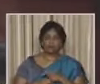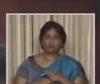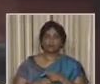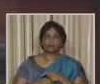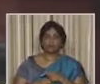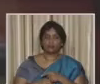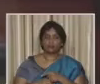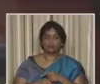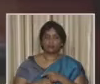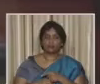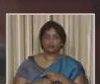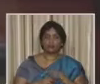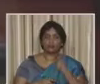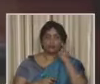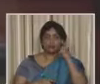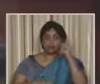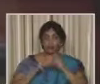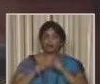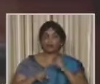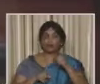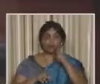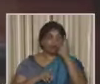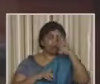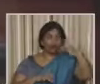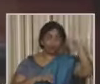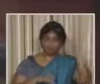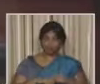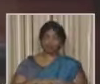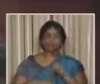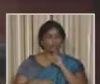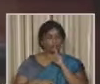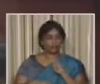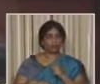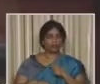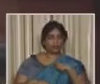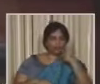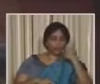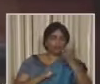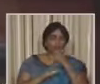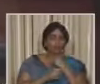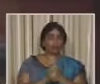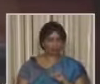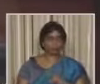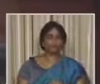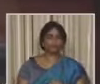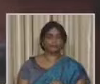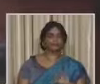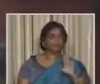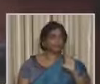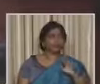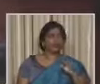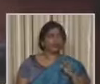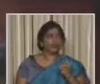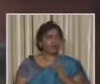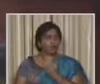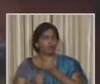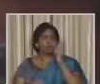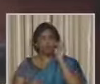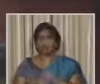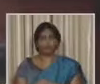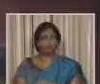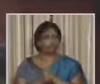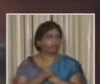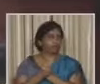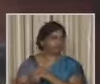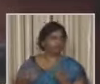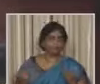கட்டாரிலிருந்து வரவழைத்துக் கொண்டதாக முன்னாள் போலீஸ் அமைச்சர் கூறினார். ஆனால் அவரை கைது செய்யவில்லையே. மாத்தலை போலீசார் தற்செயலாக அவரை கைது